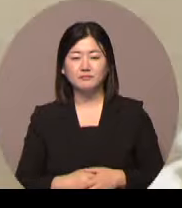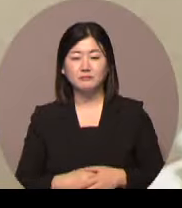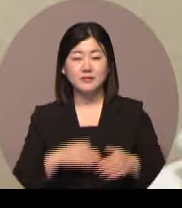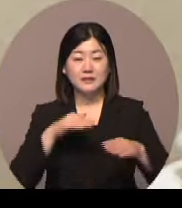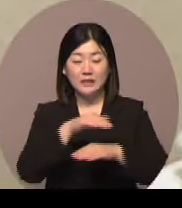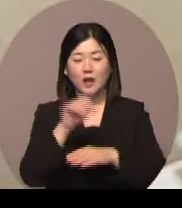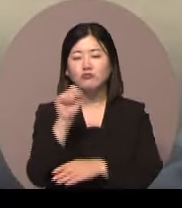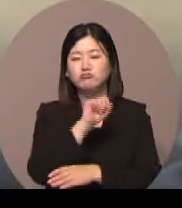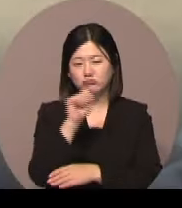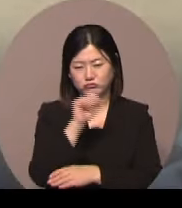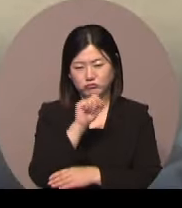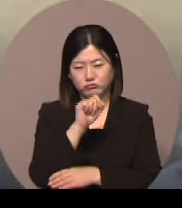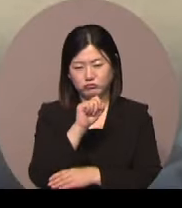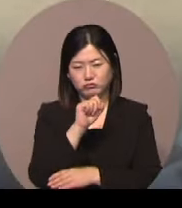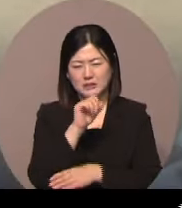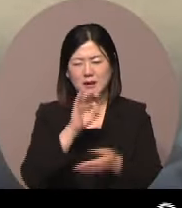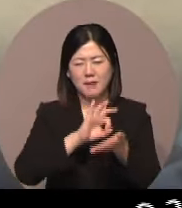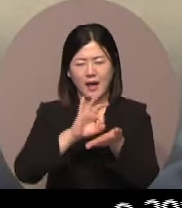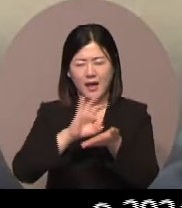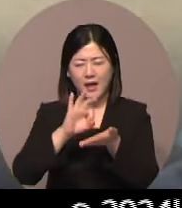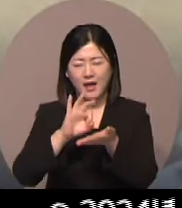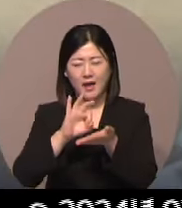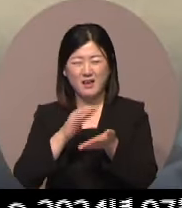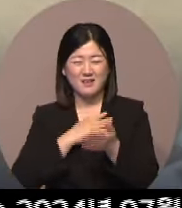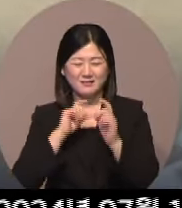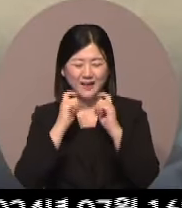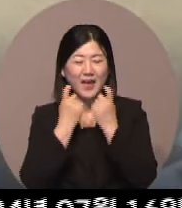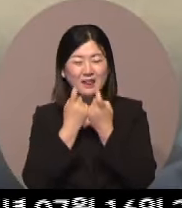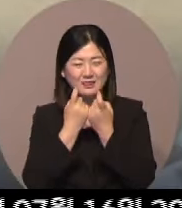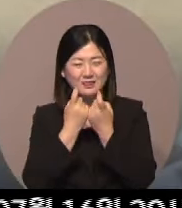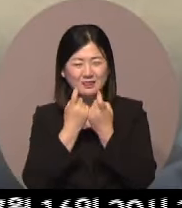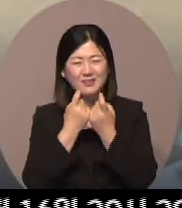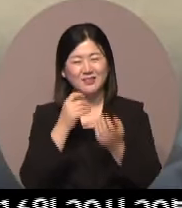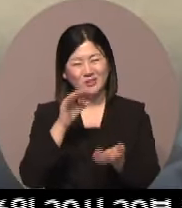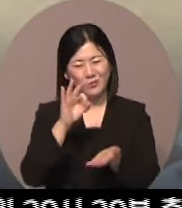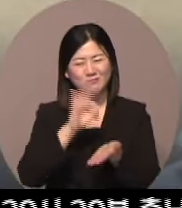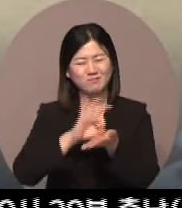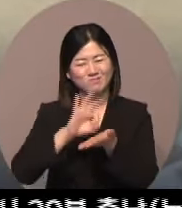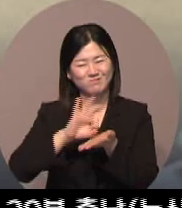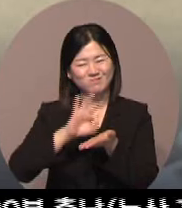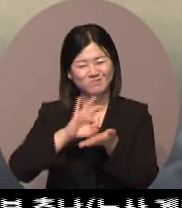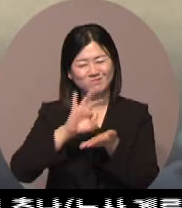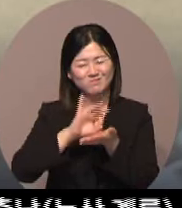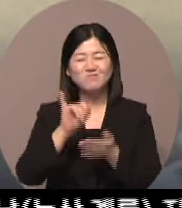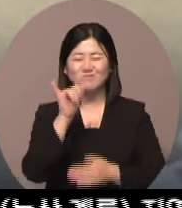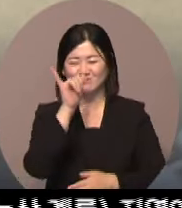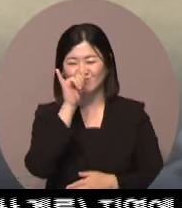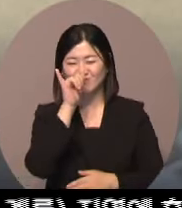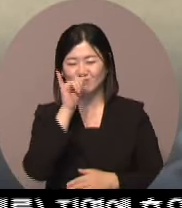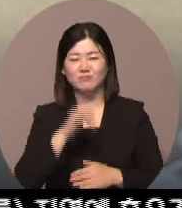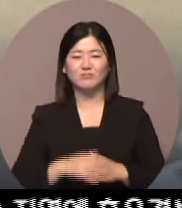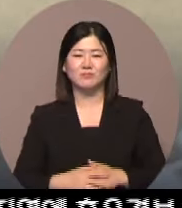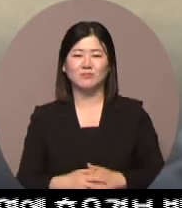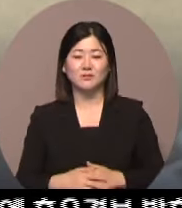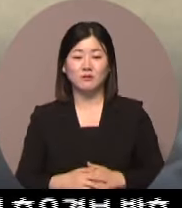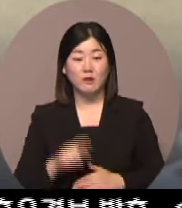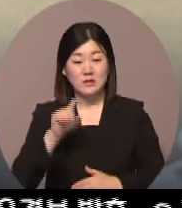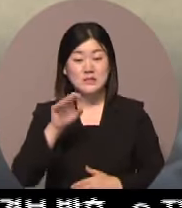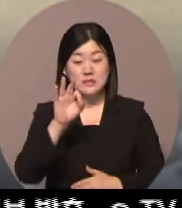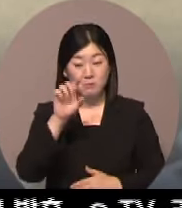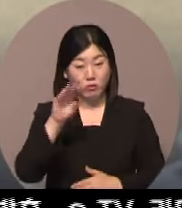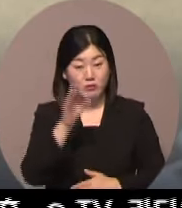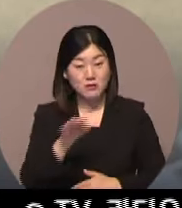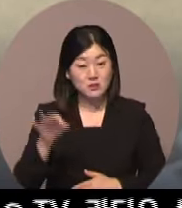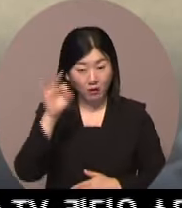운행하는데 많이지를 하다 보니까 자기 내 돈을 많이들어가서 했어요 근데 10만